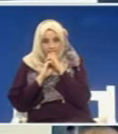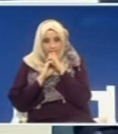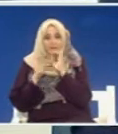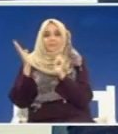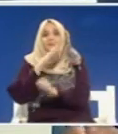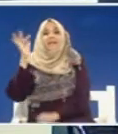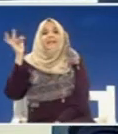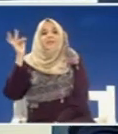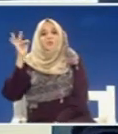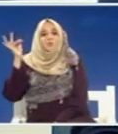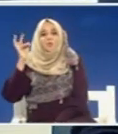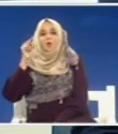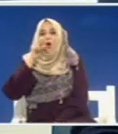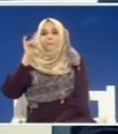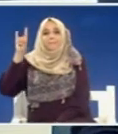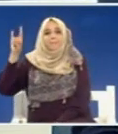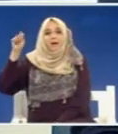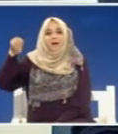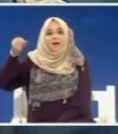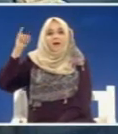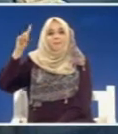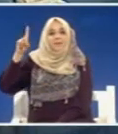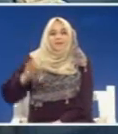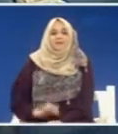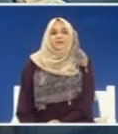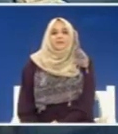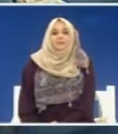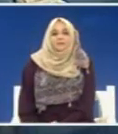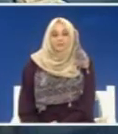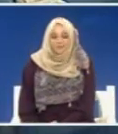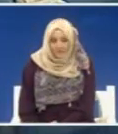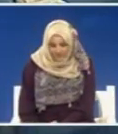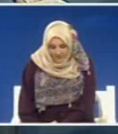تيزي وزو حميد. السلام عليكم. سلام سي حميد. السلام ورحمة الله.